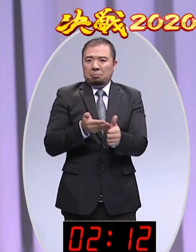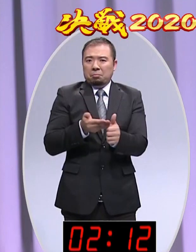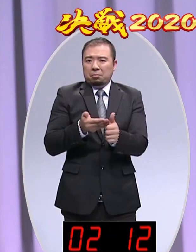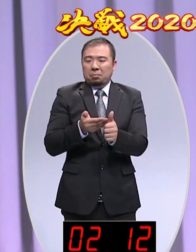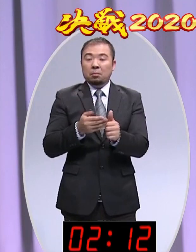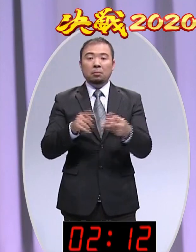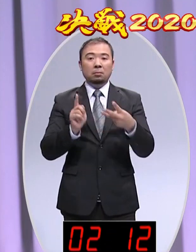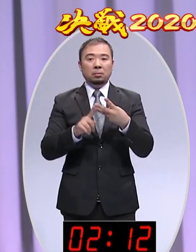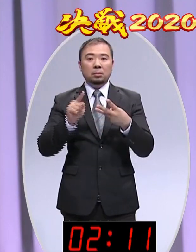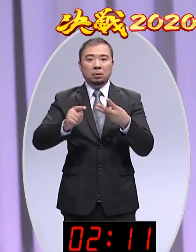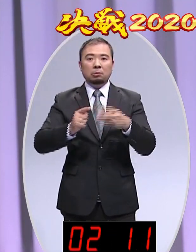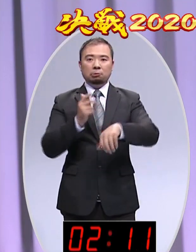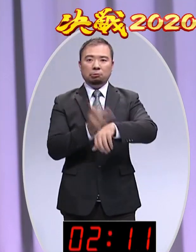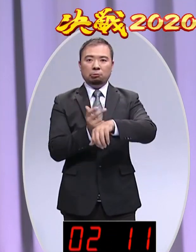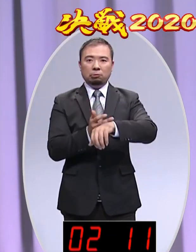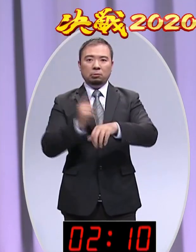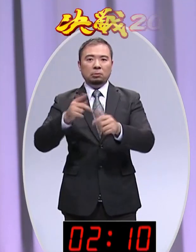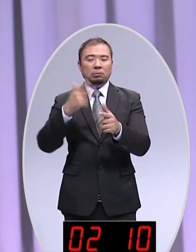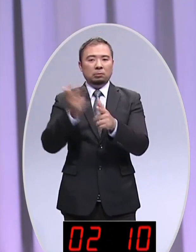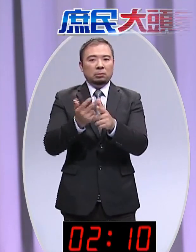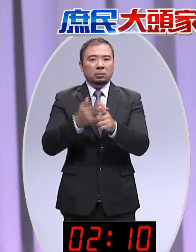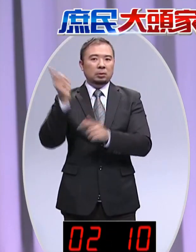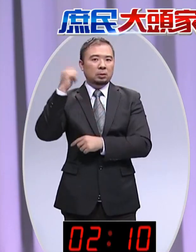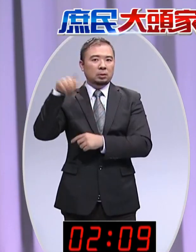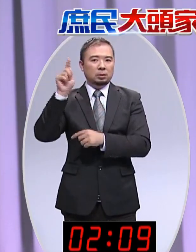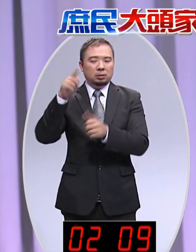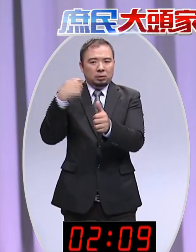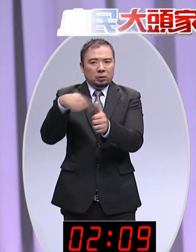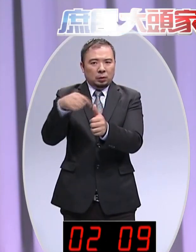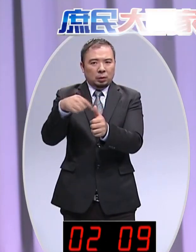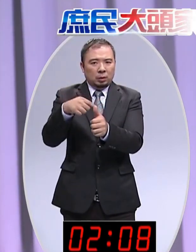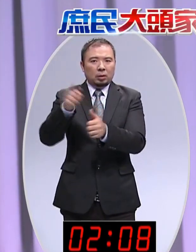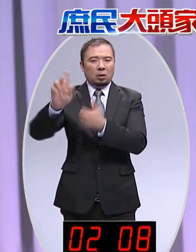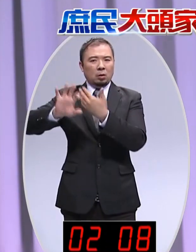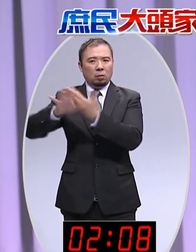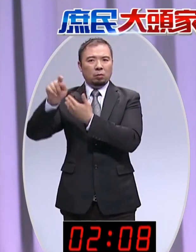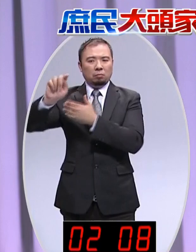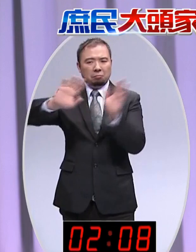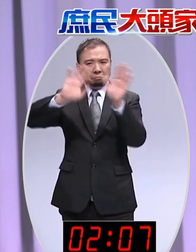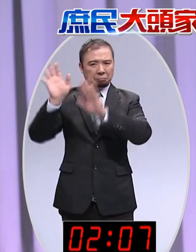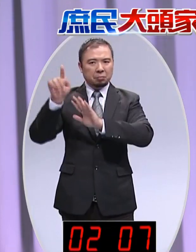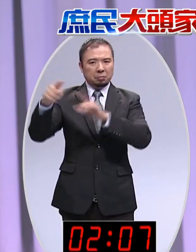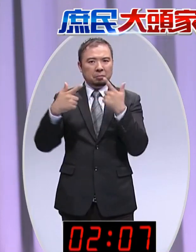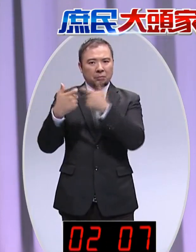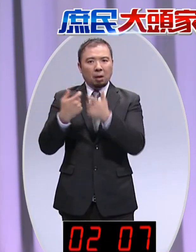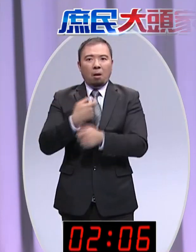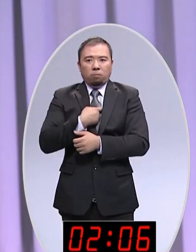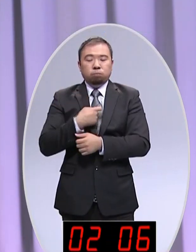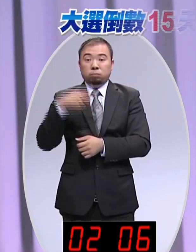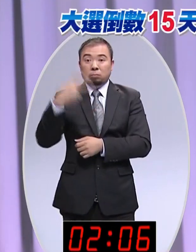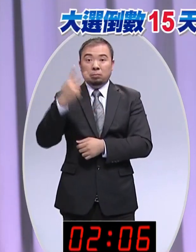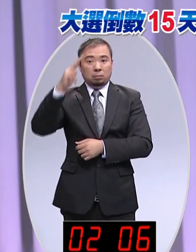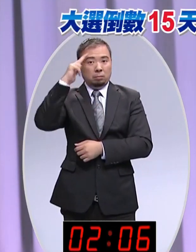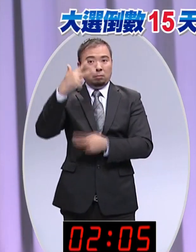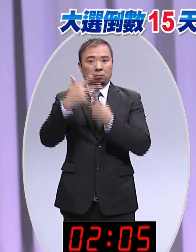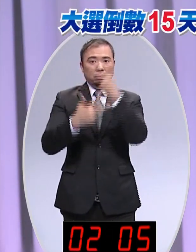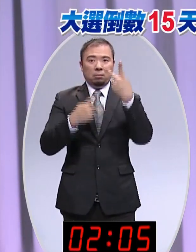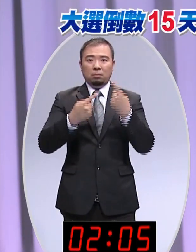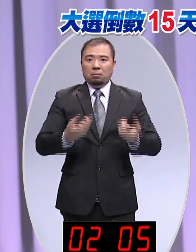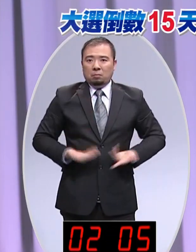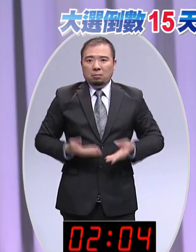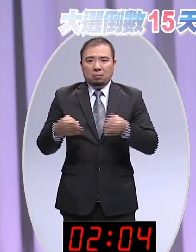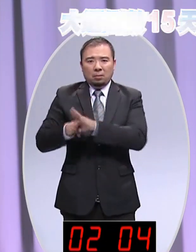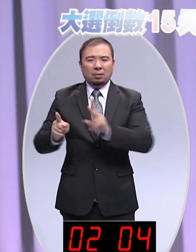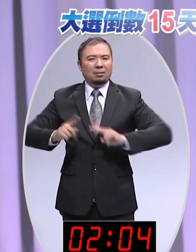业市场要接轨。第三，不合理的法令要松绑，一例一休要改为一业一